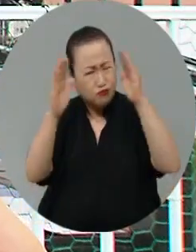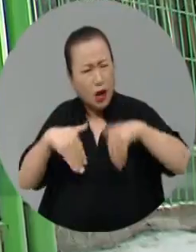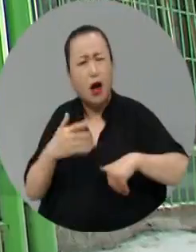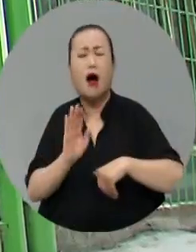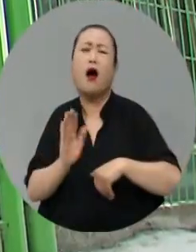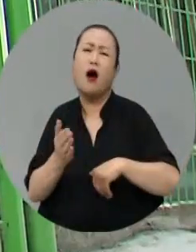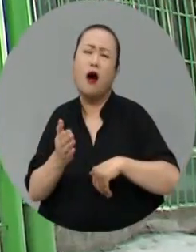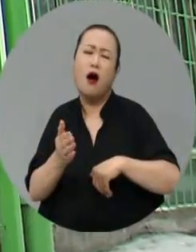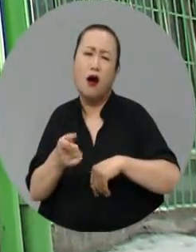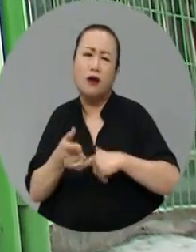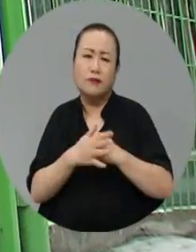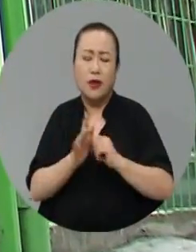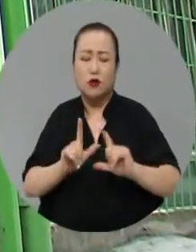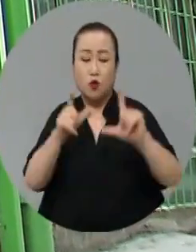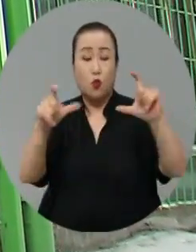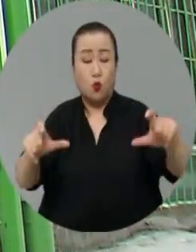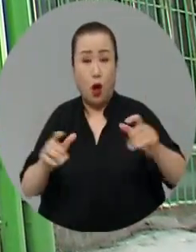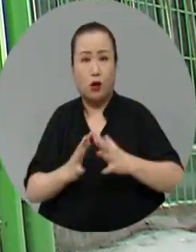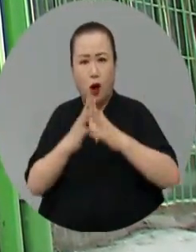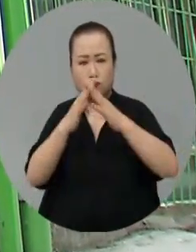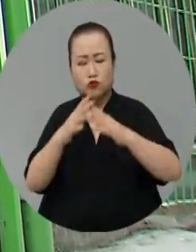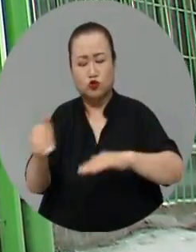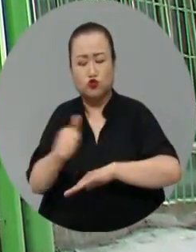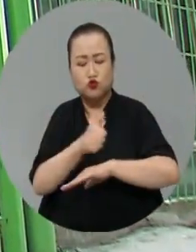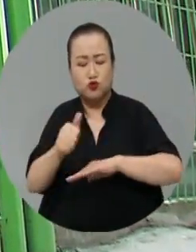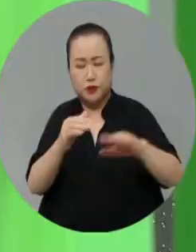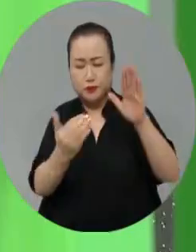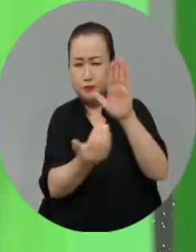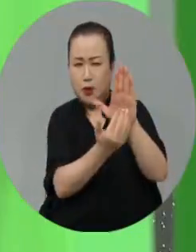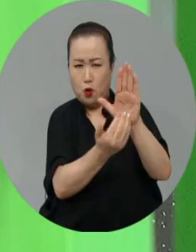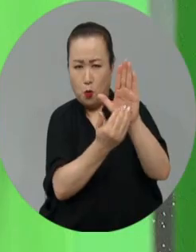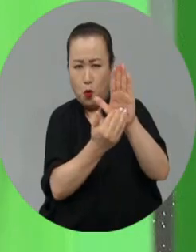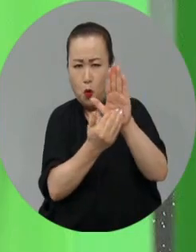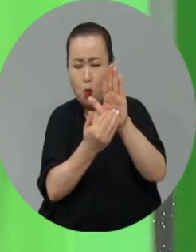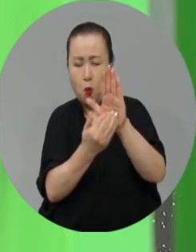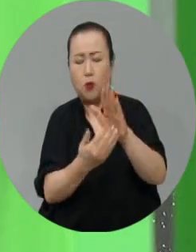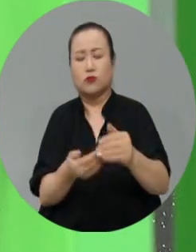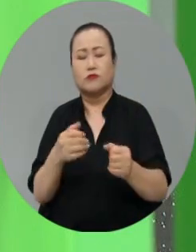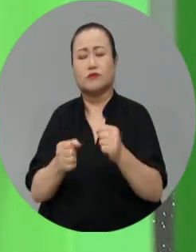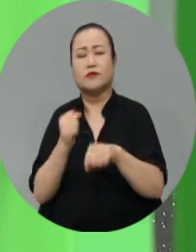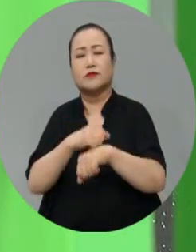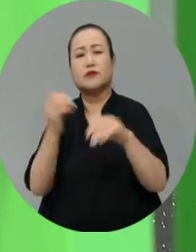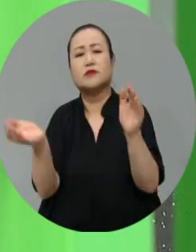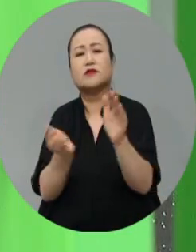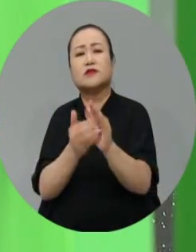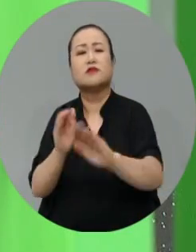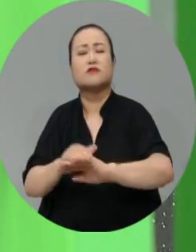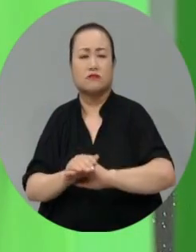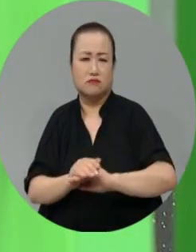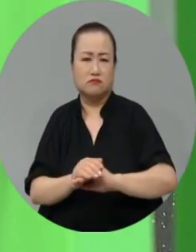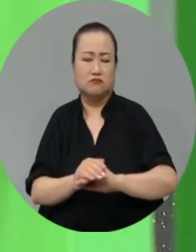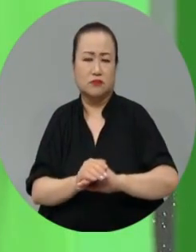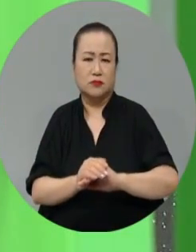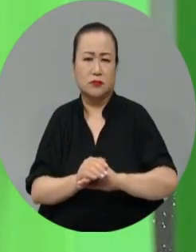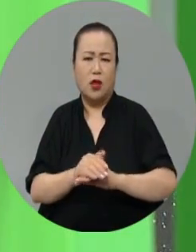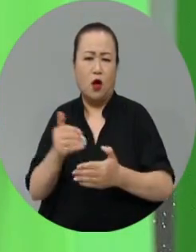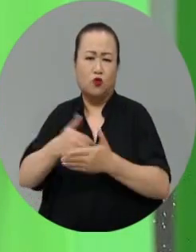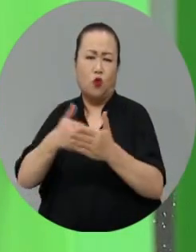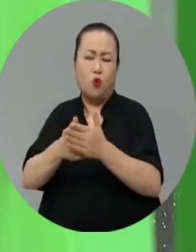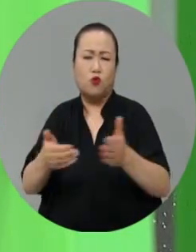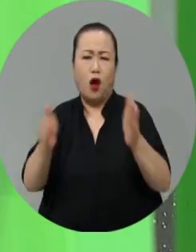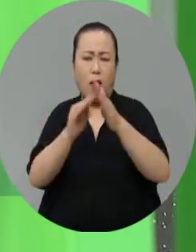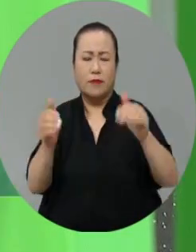않겠나. 동구가 건물 출입을 통제하고 임시 보강 조치를 해놓은 게 전부입니다. 노후